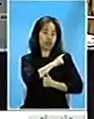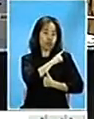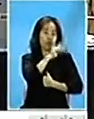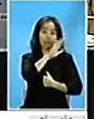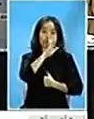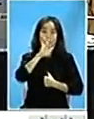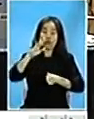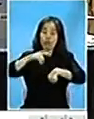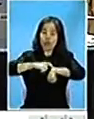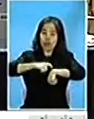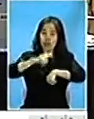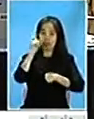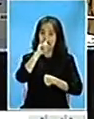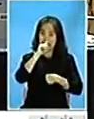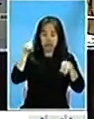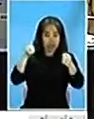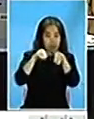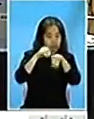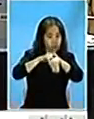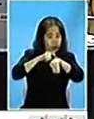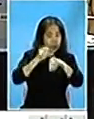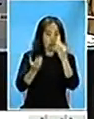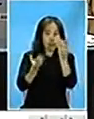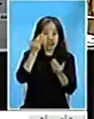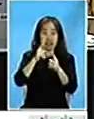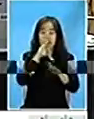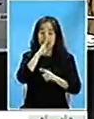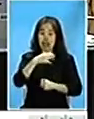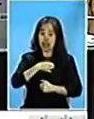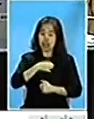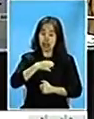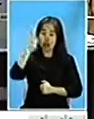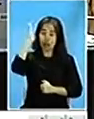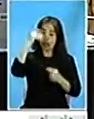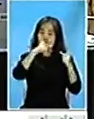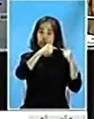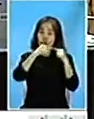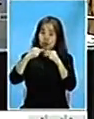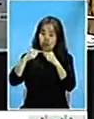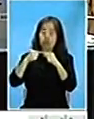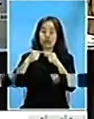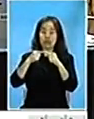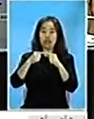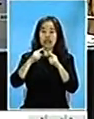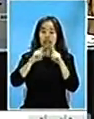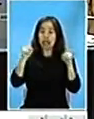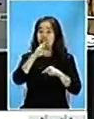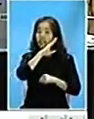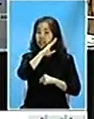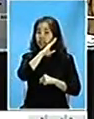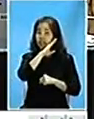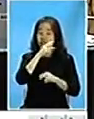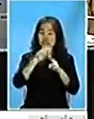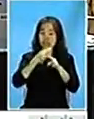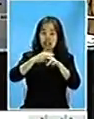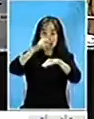ดูว่าจะถึงลำดับตัวเองแล้วเนี่ยถ้ายังอยากใช้สิทธิ์อภิปรายยังติดใจอยู่ก็มาใช้สิทธิ์แต่ถ้าขานชื่